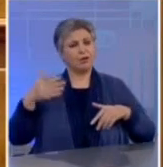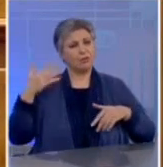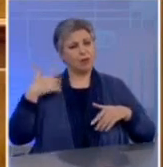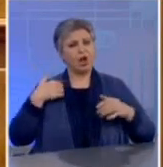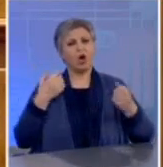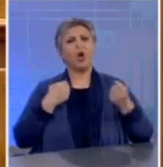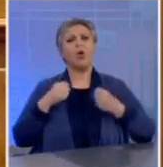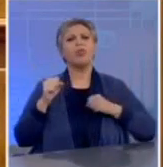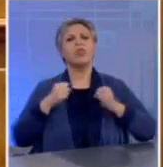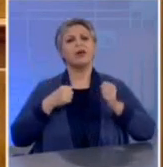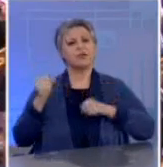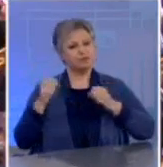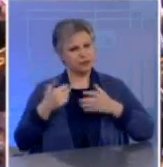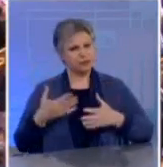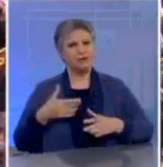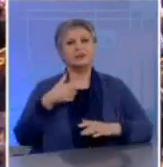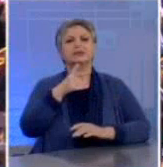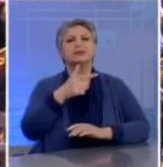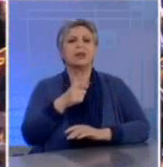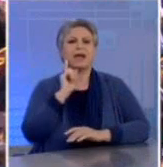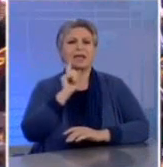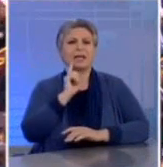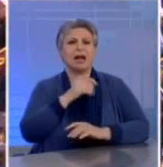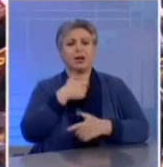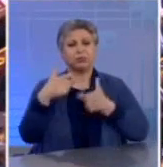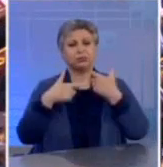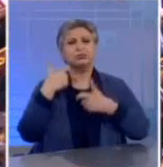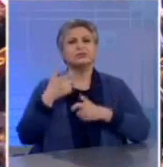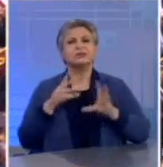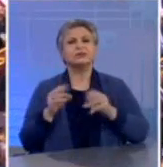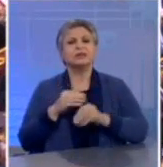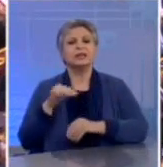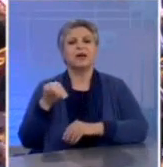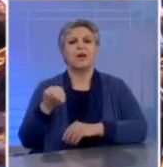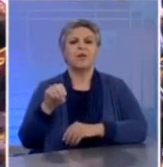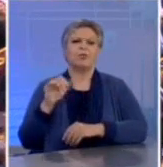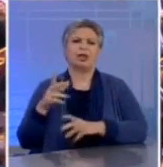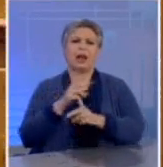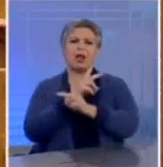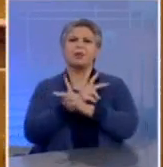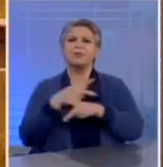θα σου πω κύριε Βούλτευση για τον Μουζάλα, όταν διαφώνησα λοιπόν,